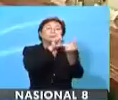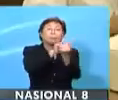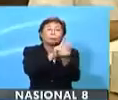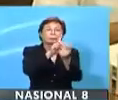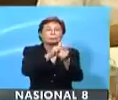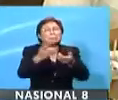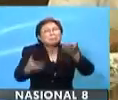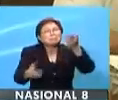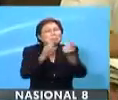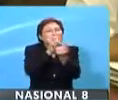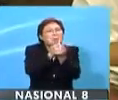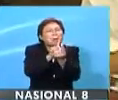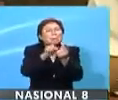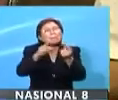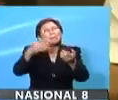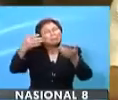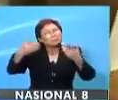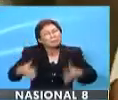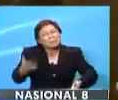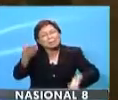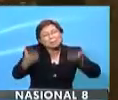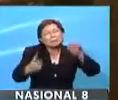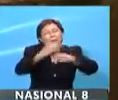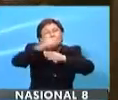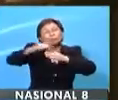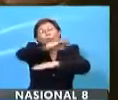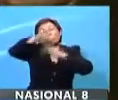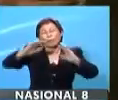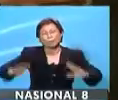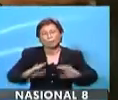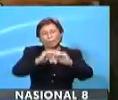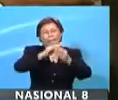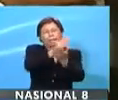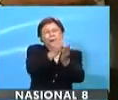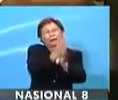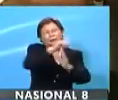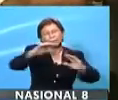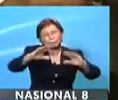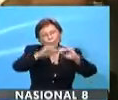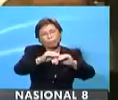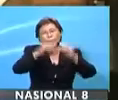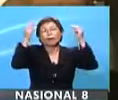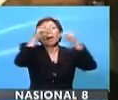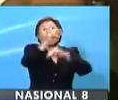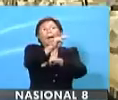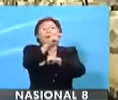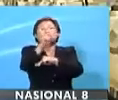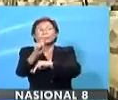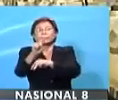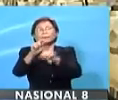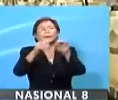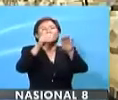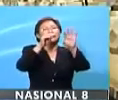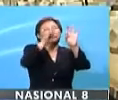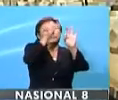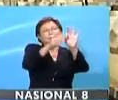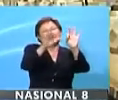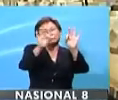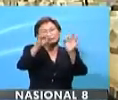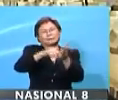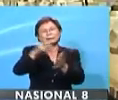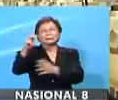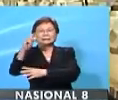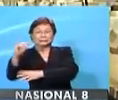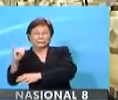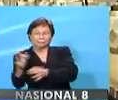Pertemuan dijangka diadakan selepas selesai kesemua persidangan di peringkat bahagian serta mesyuarat Majlis Tertinggi UMNO 9 September ini.